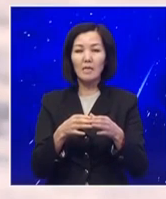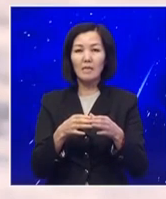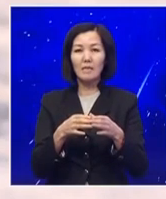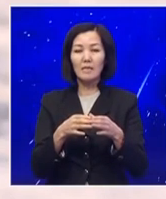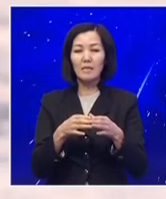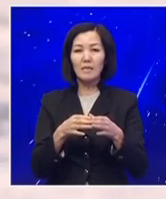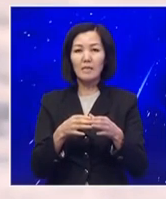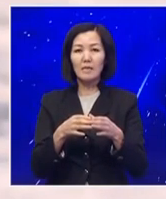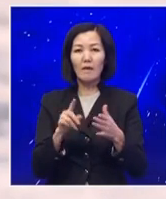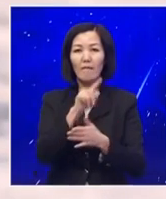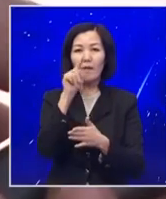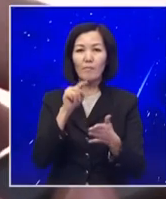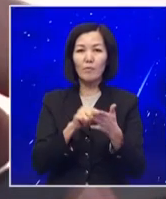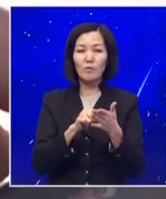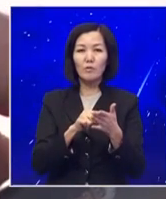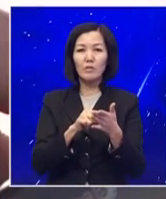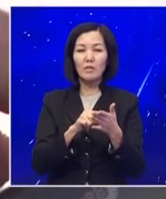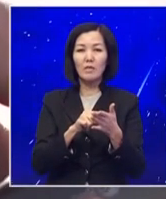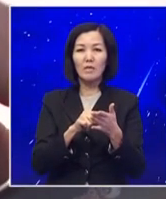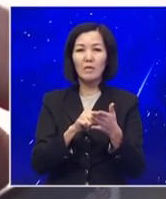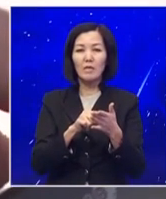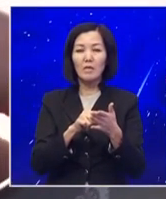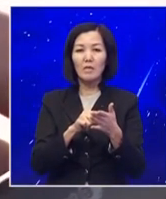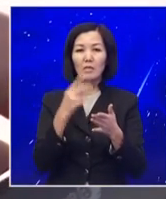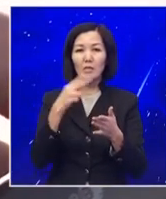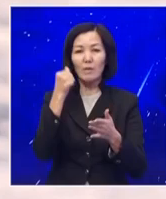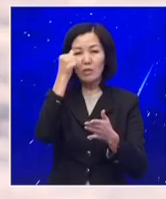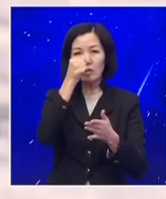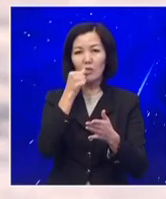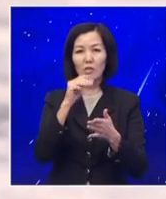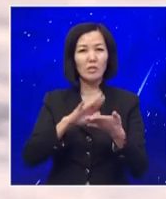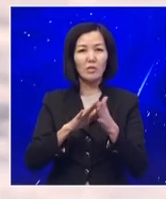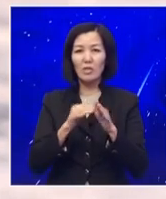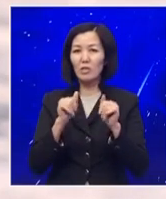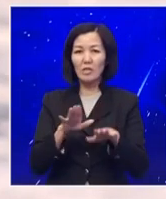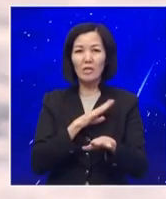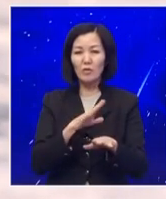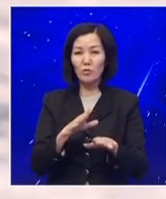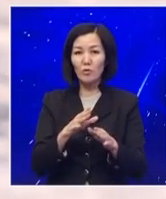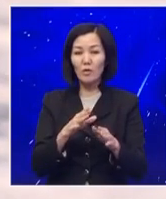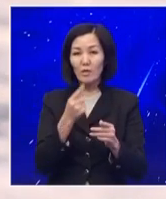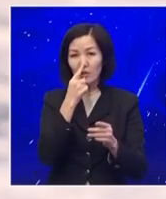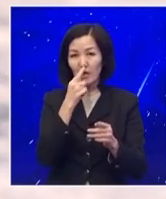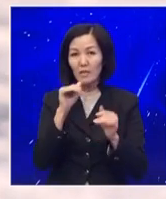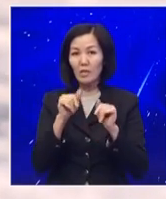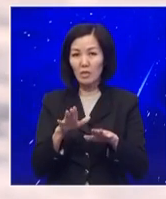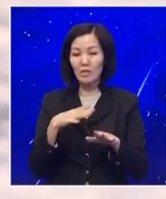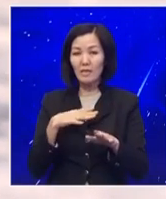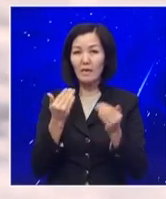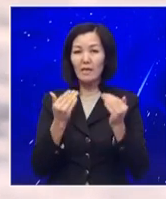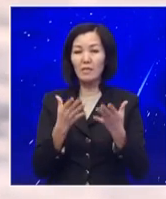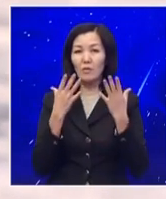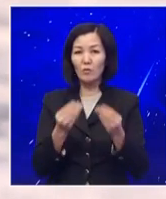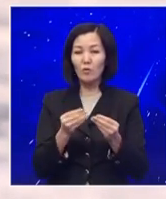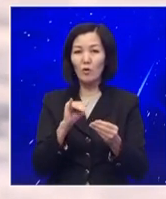жерде вопрос декабрь айында шешілмеді, осы қаңтар айында шешілді. Қазіргі кезде біз